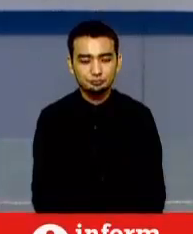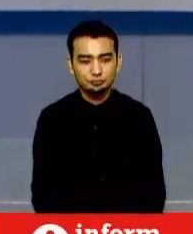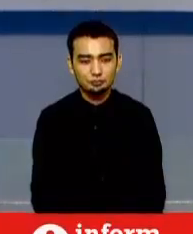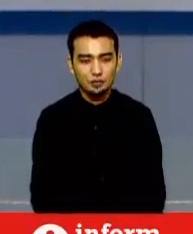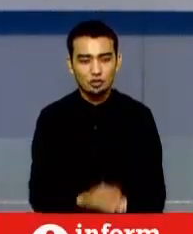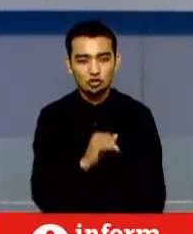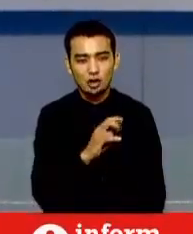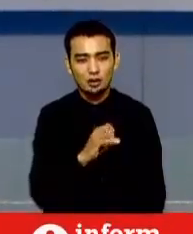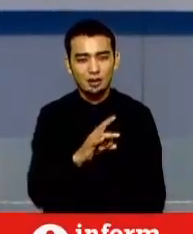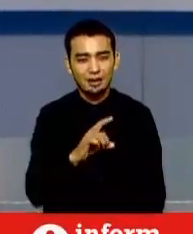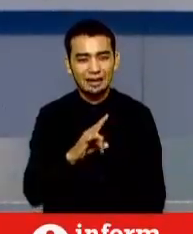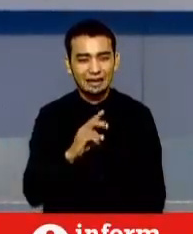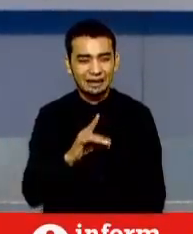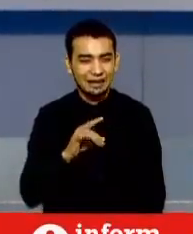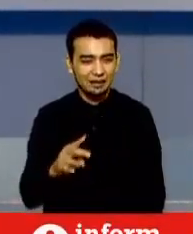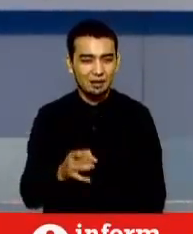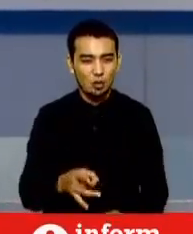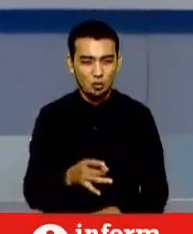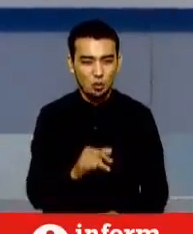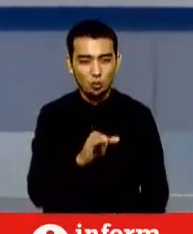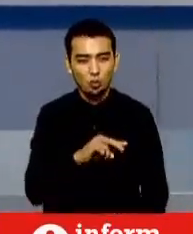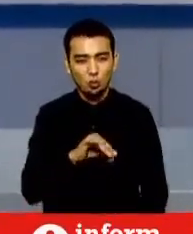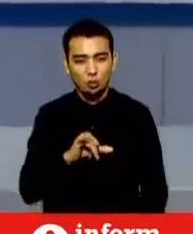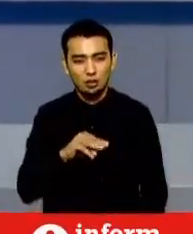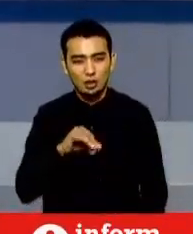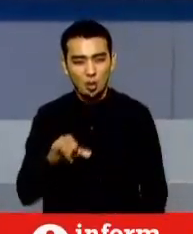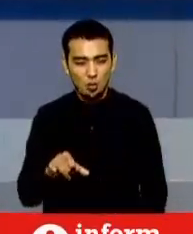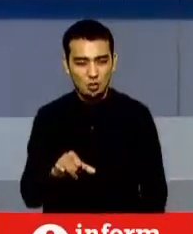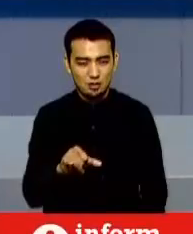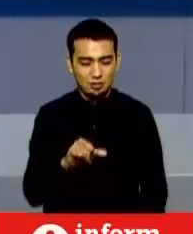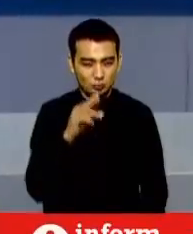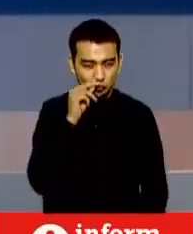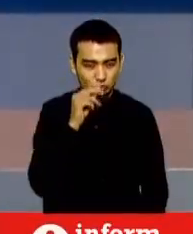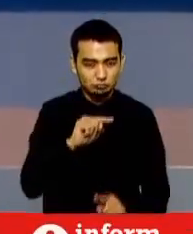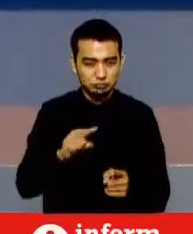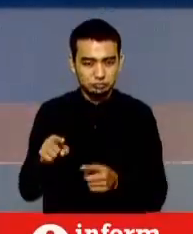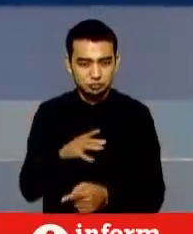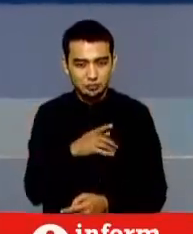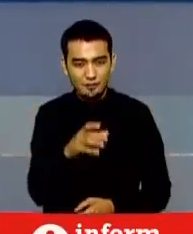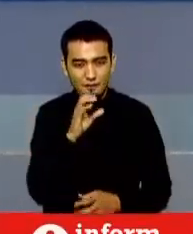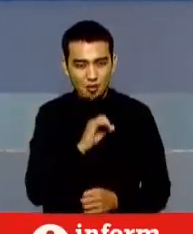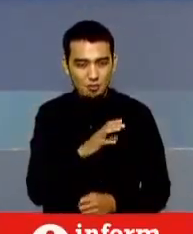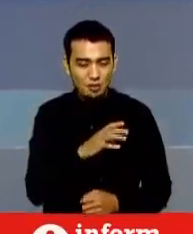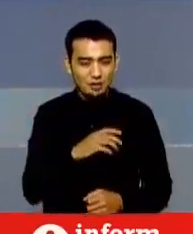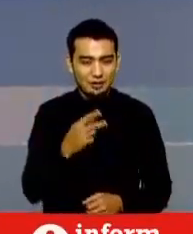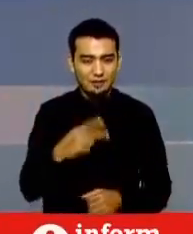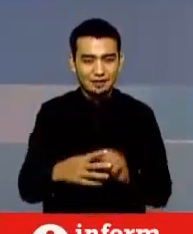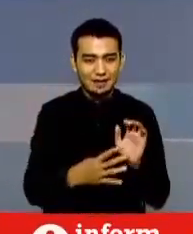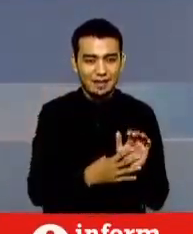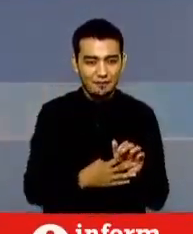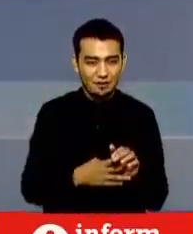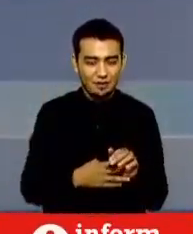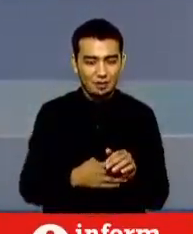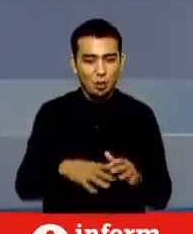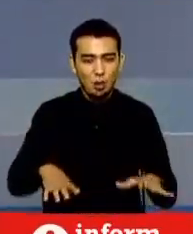а в Жана аркинском районе области улы-тау задержали конокрадов мужчины подозреваются в похищении 29 голов